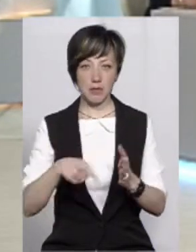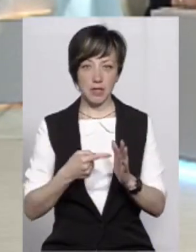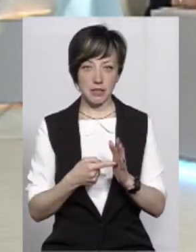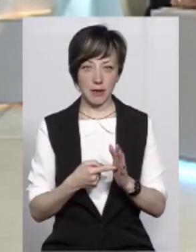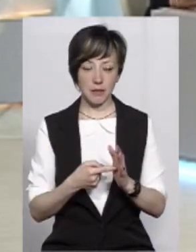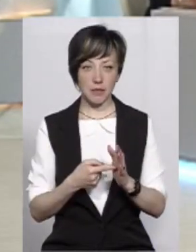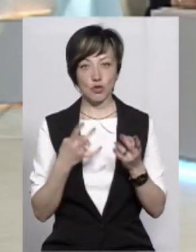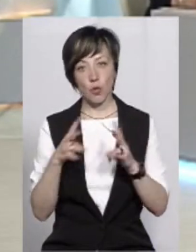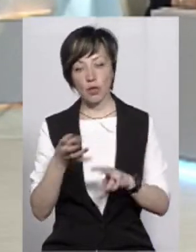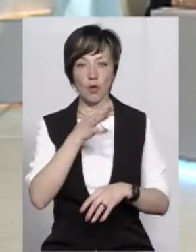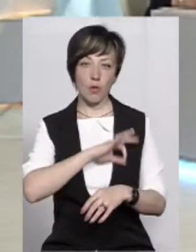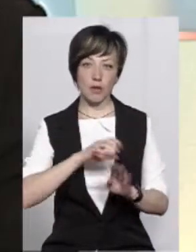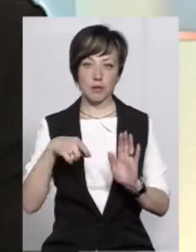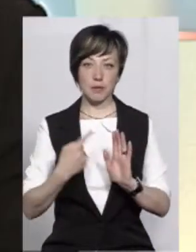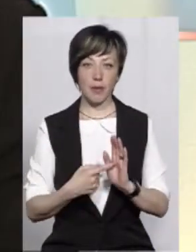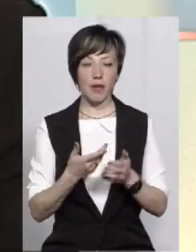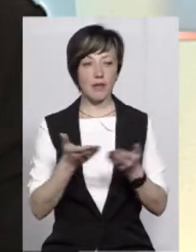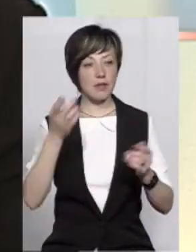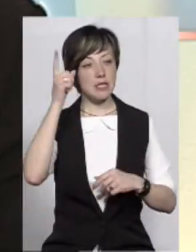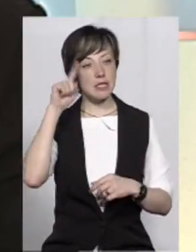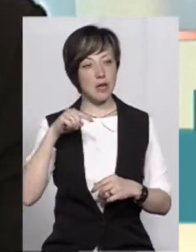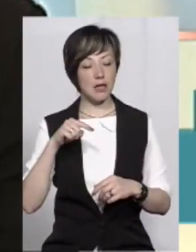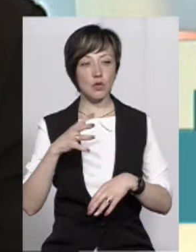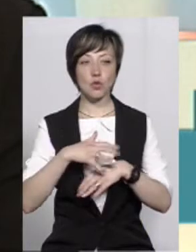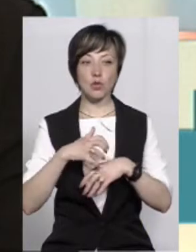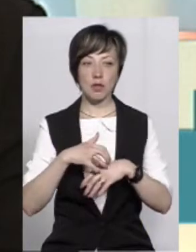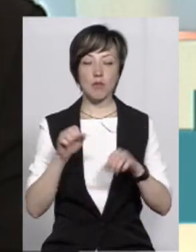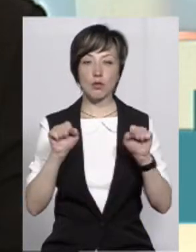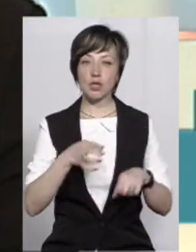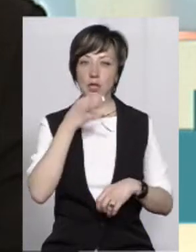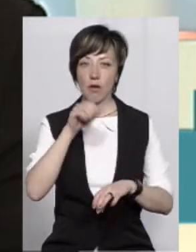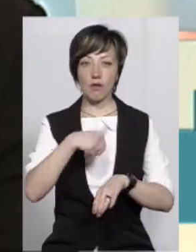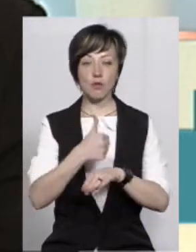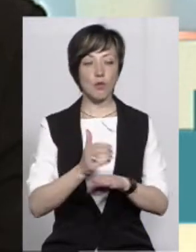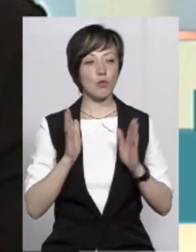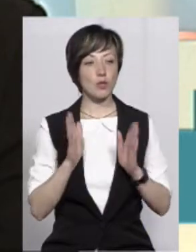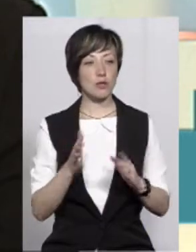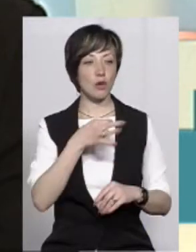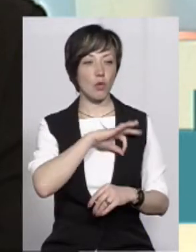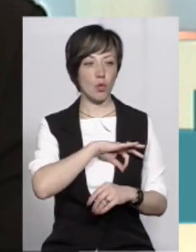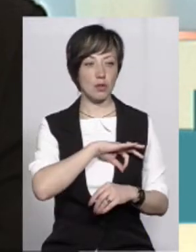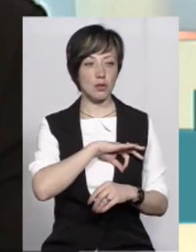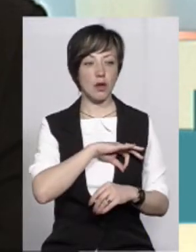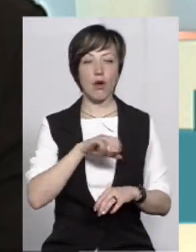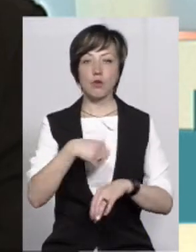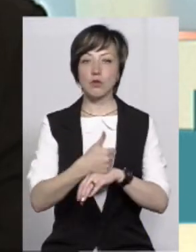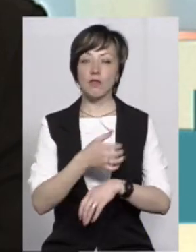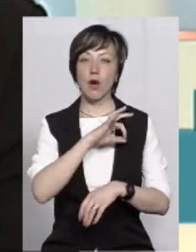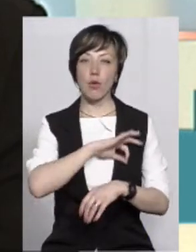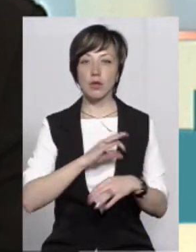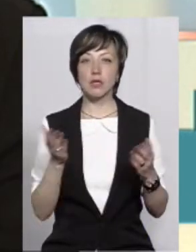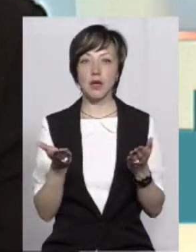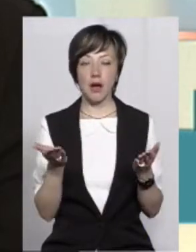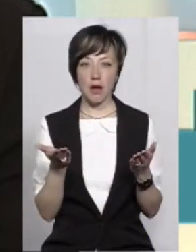міста? Шкода, користь? Ви знаєте, з котів можна сказати в основному тільки користь. Основна користь,